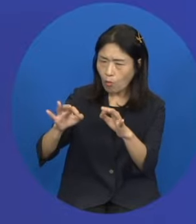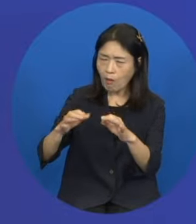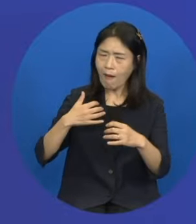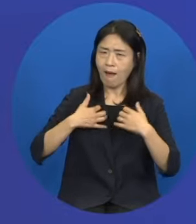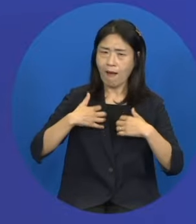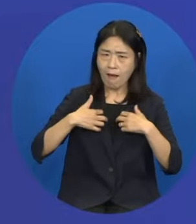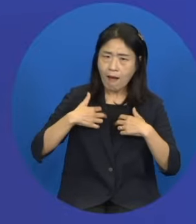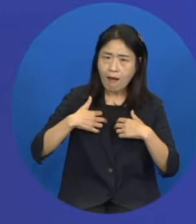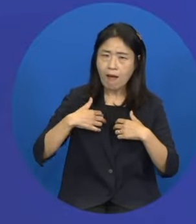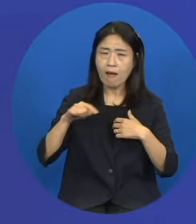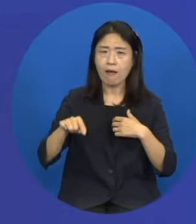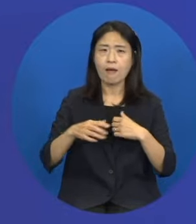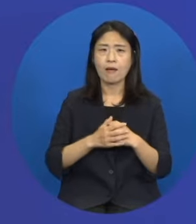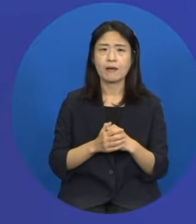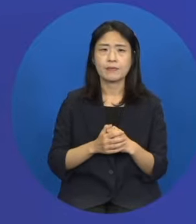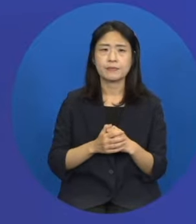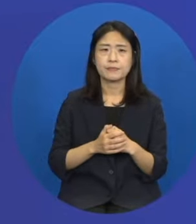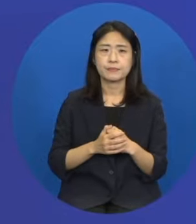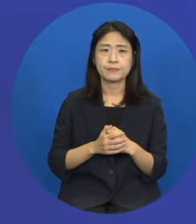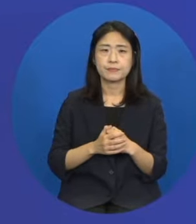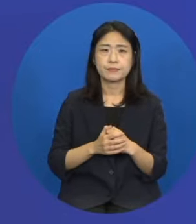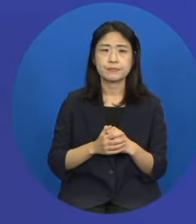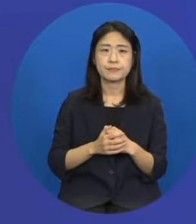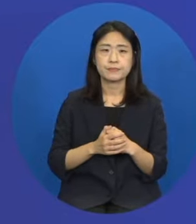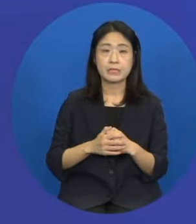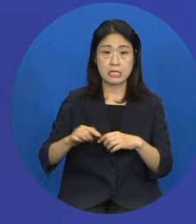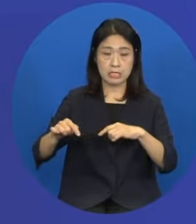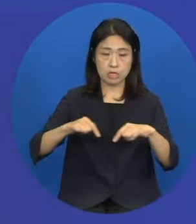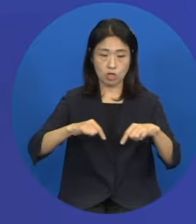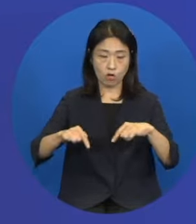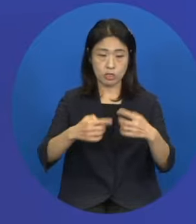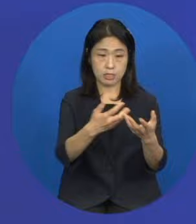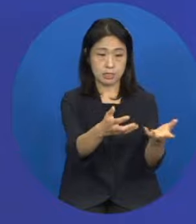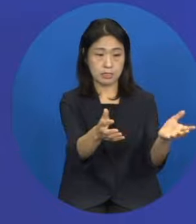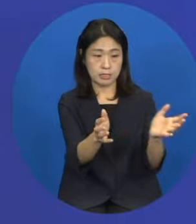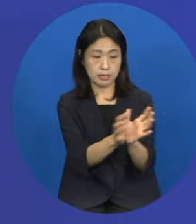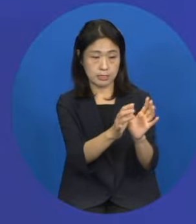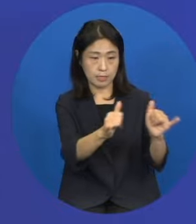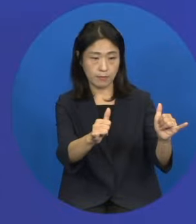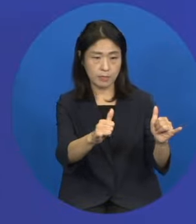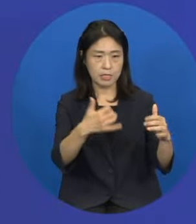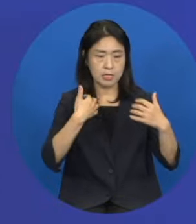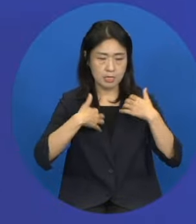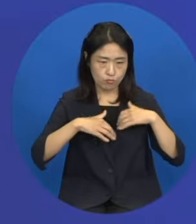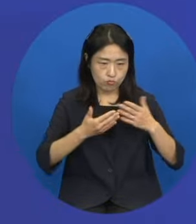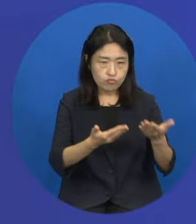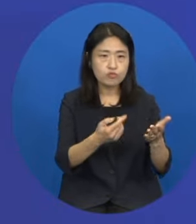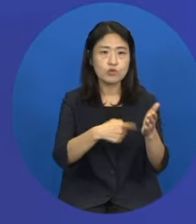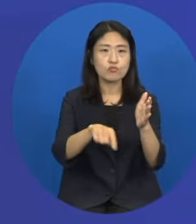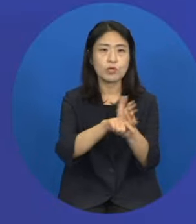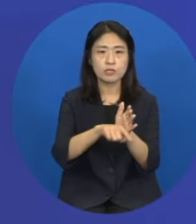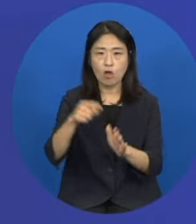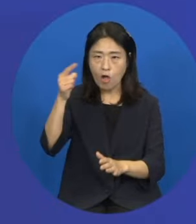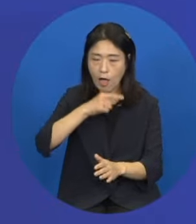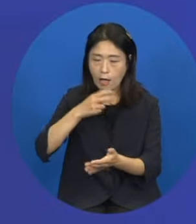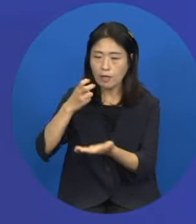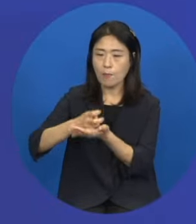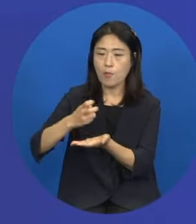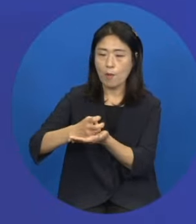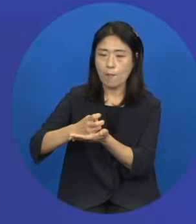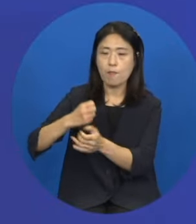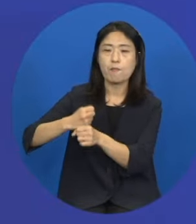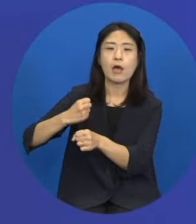헤롯은 이 어떤 정치 그룹을 기쁘게 하기 위하여서 악한 법도 서슴치